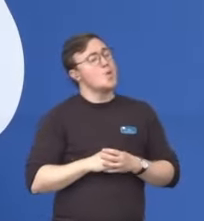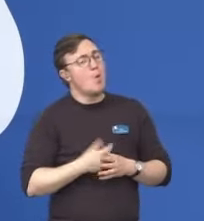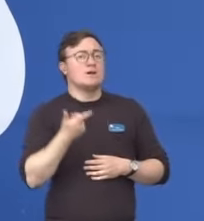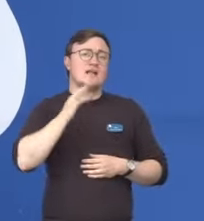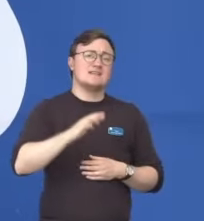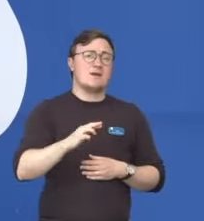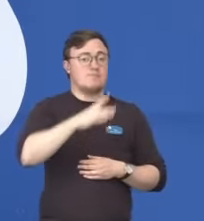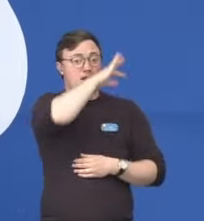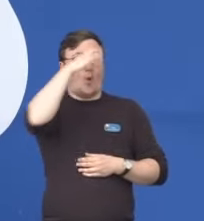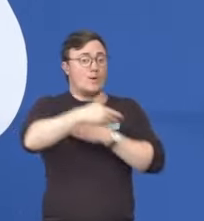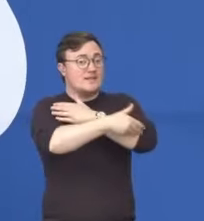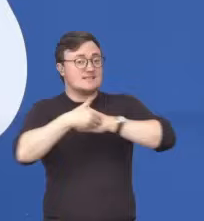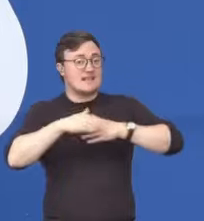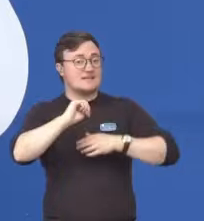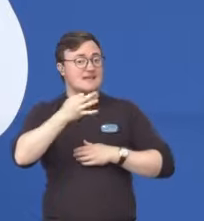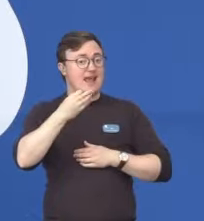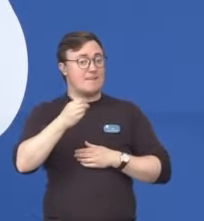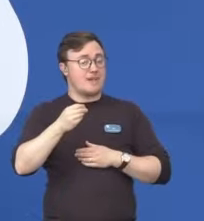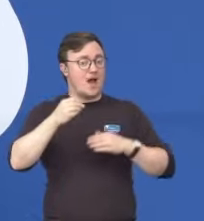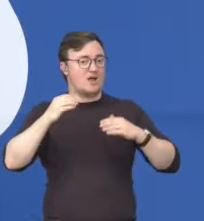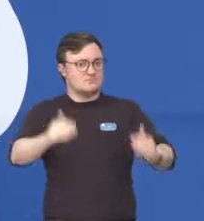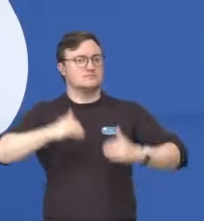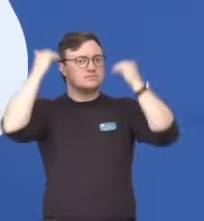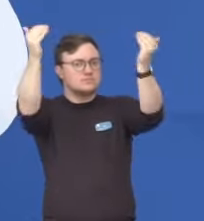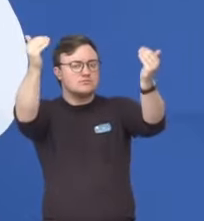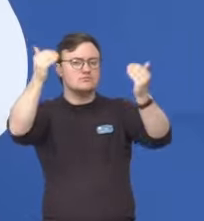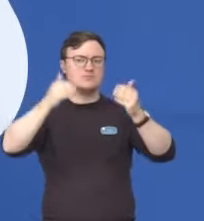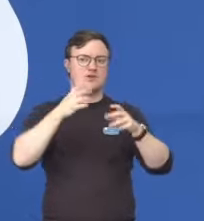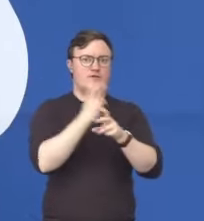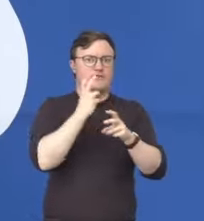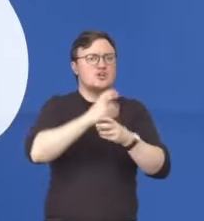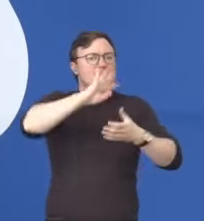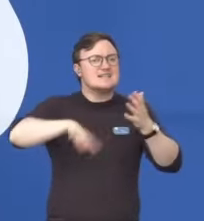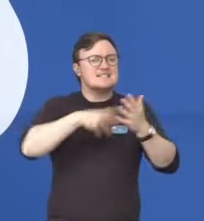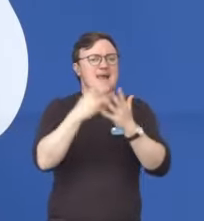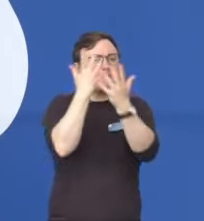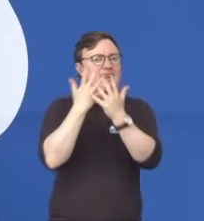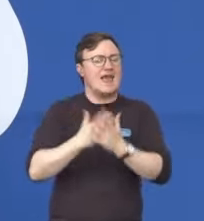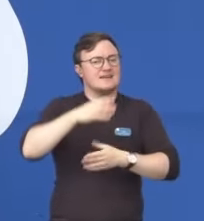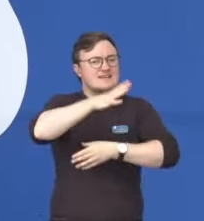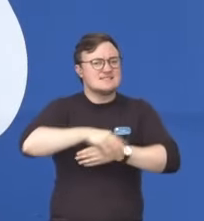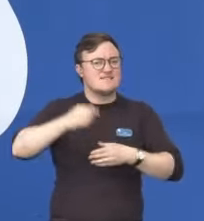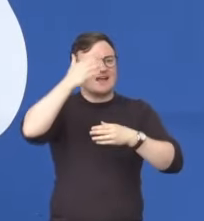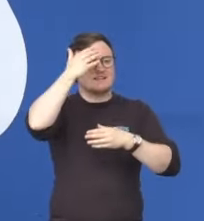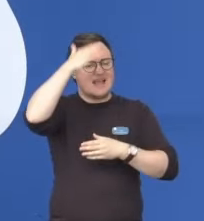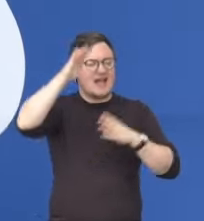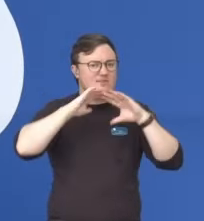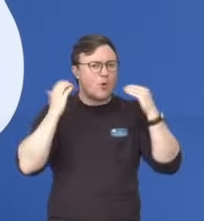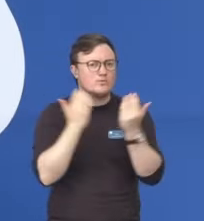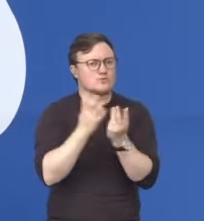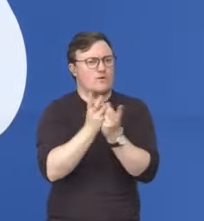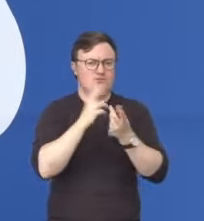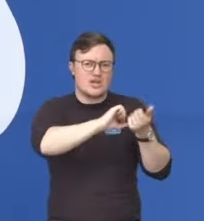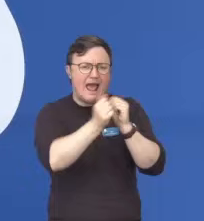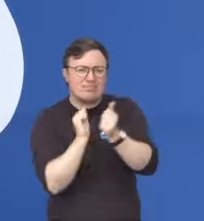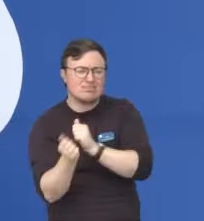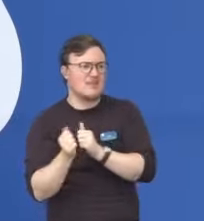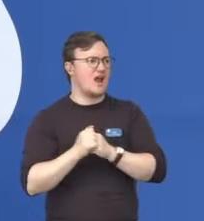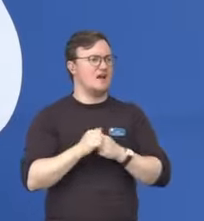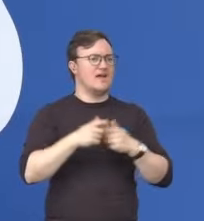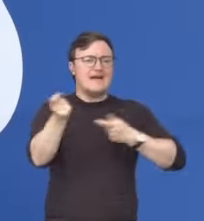höja åldersgränsen på EPA-traktorer. Man försöker detaljstyra schemaläggningen i svensk äldreomsorg och räddningstjänst, regleringar av